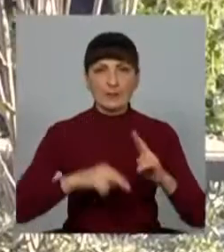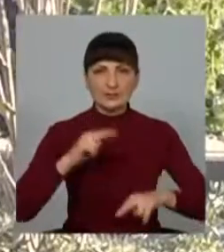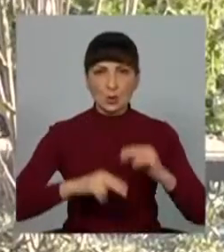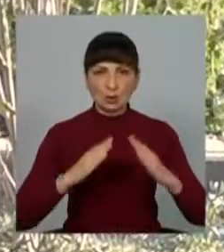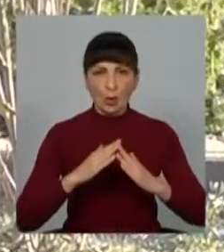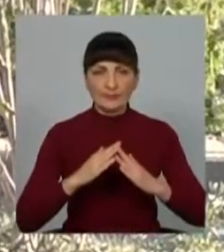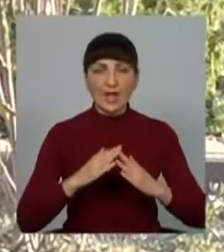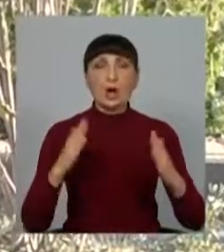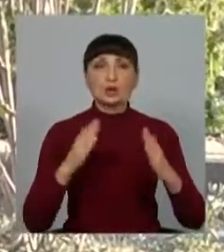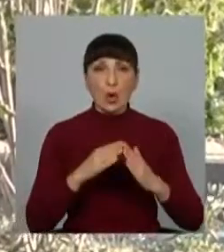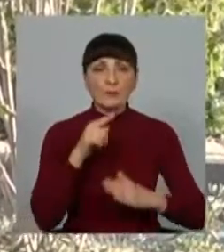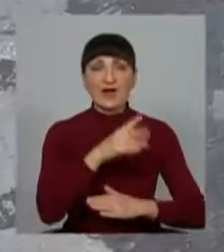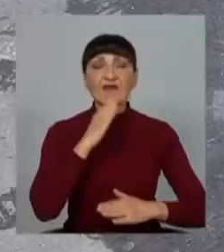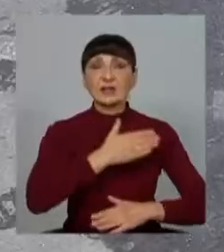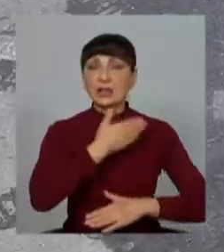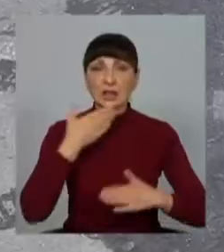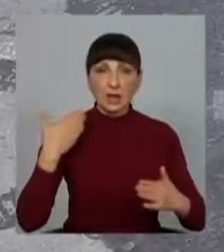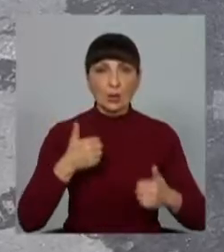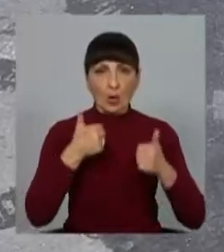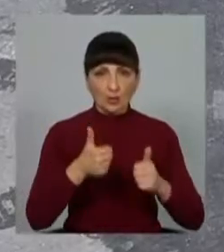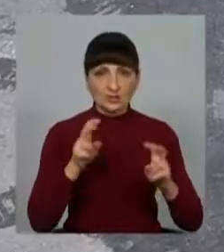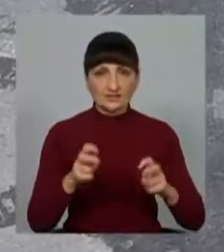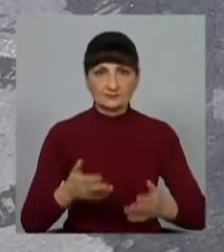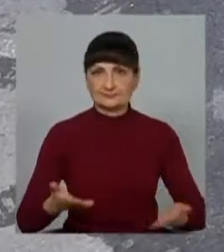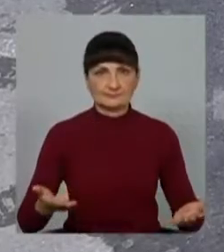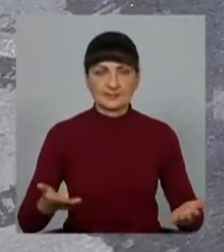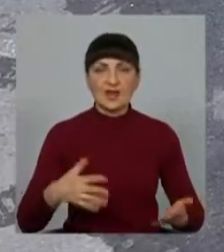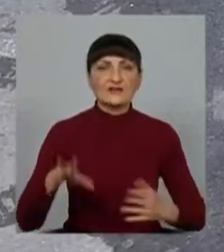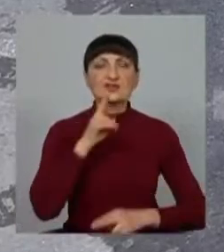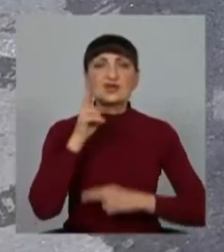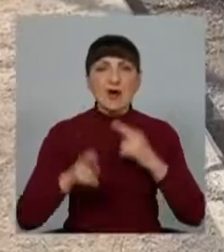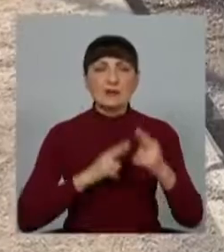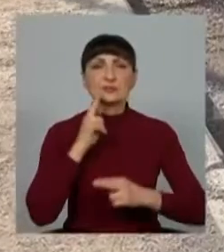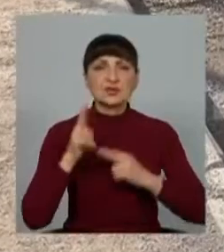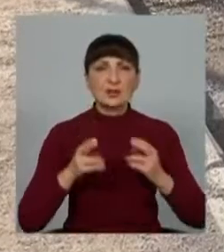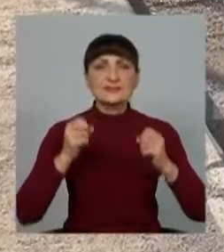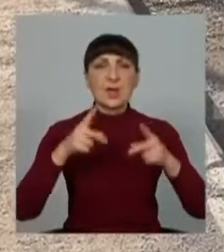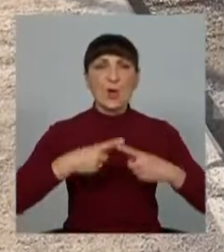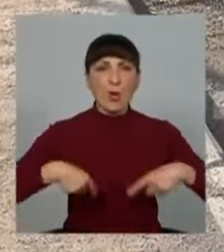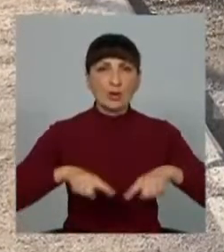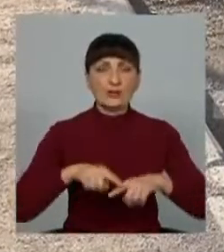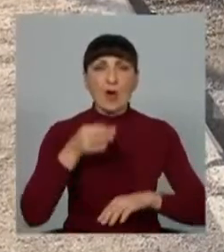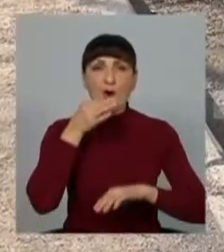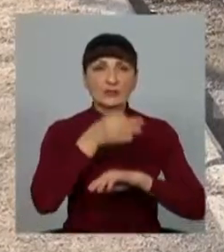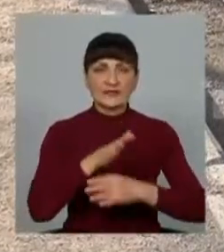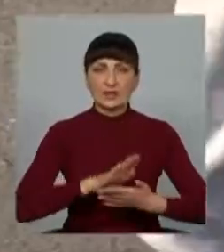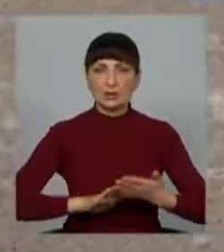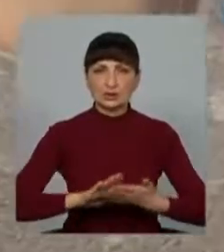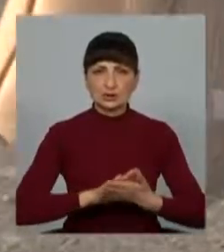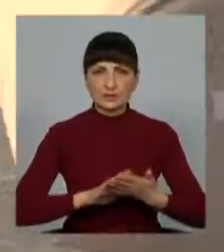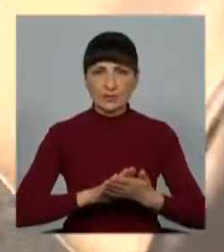том, можно ли назвать дом, в котором нет воды, благоустроенным, остается открытым. Все их жалобы и обращения в уполномоченные органы пока не дали положительного